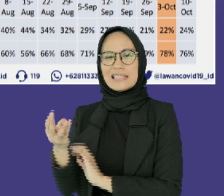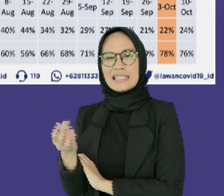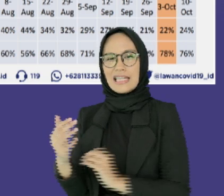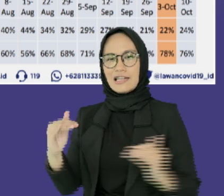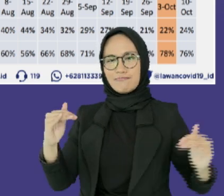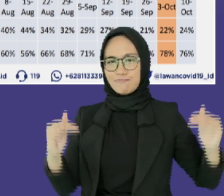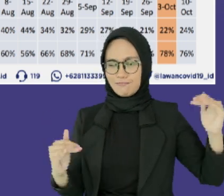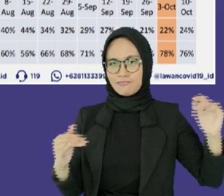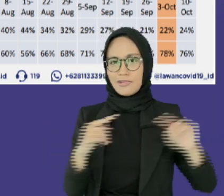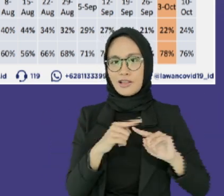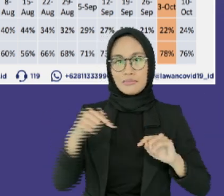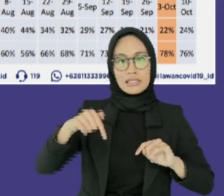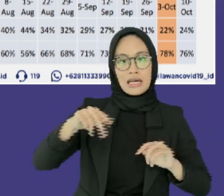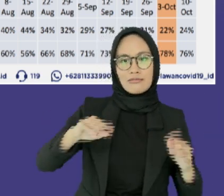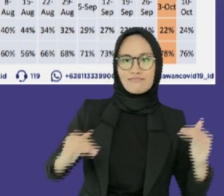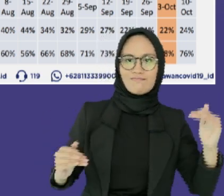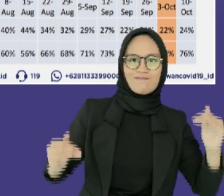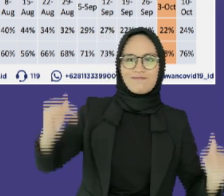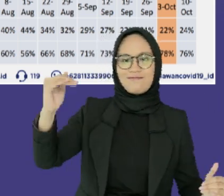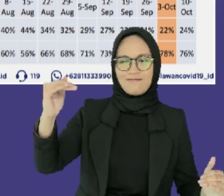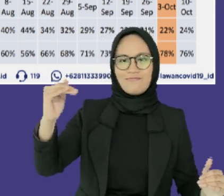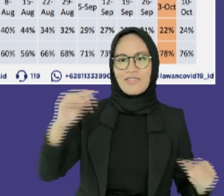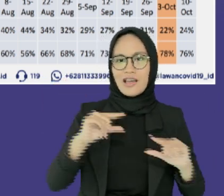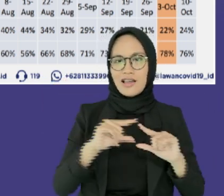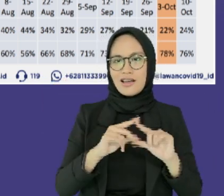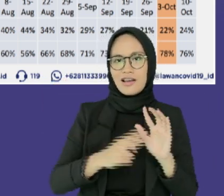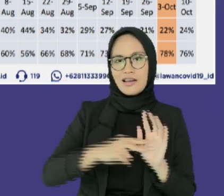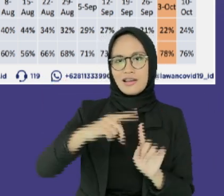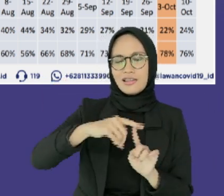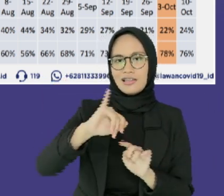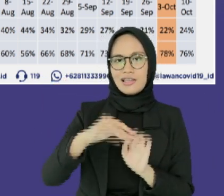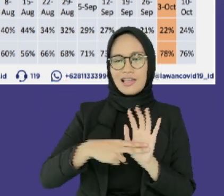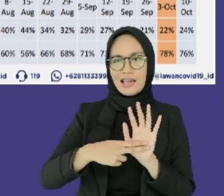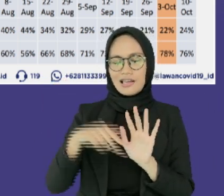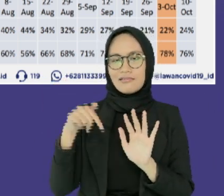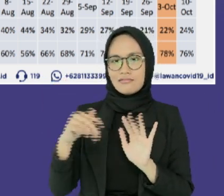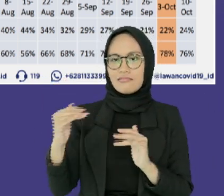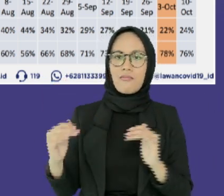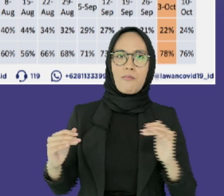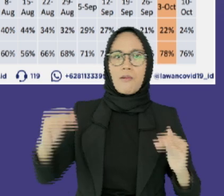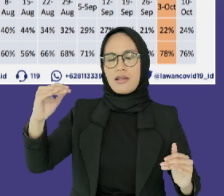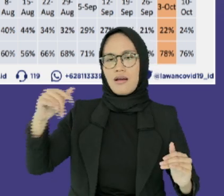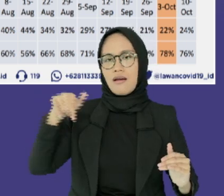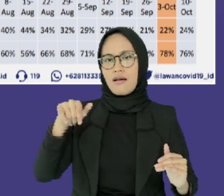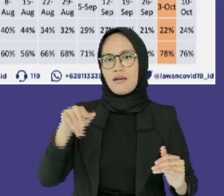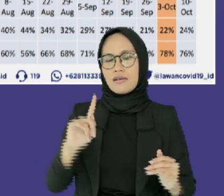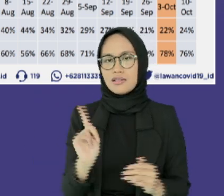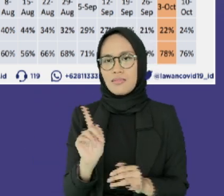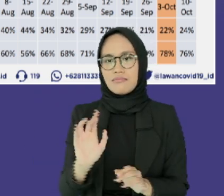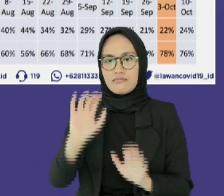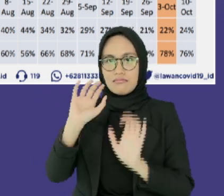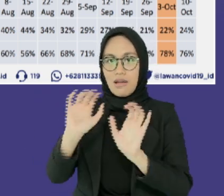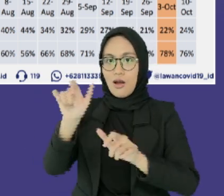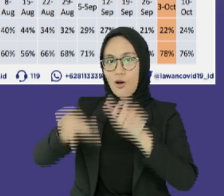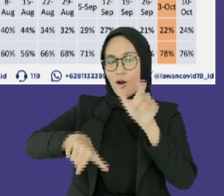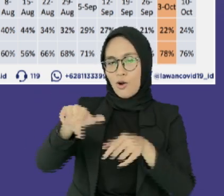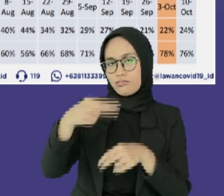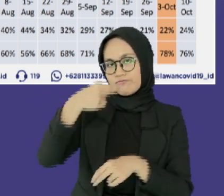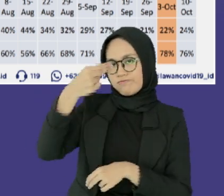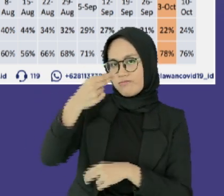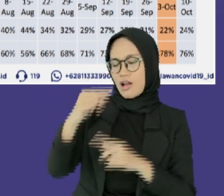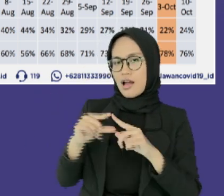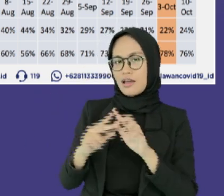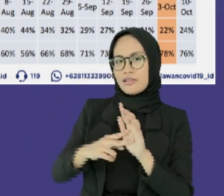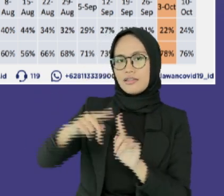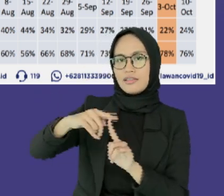antigen konsisten lebih tinggi dibandingkan gabungan PC ardhanti cm bahkan pada tiga Oktober lalu